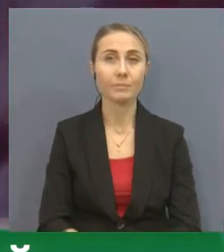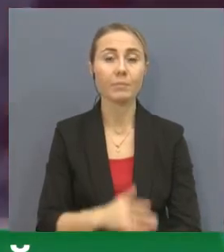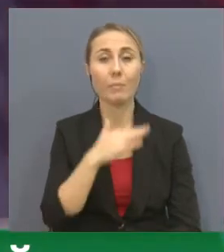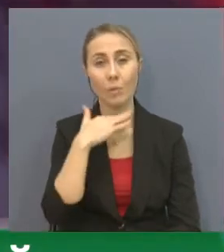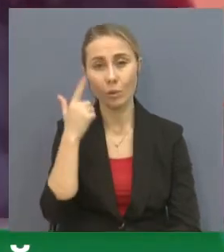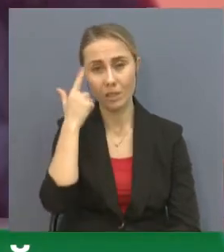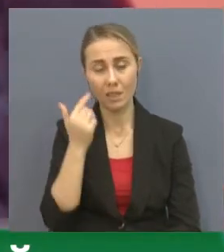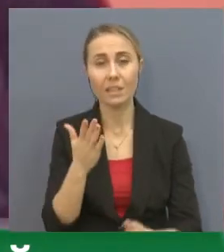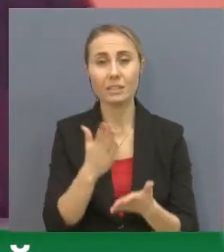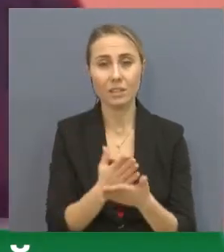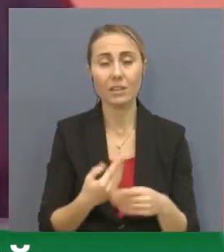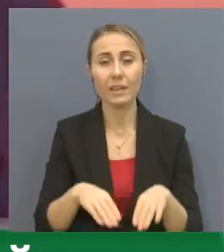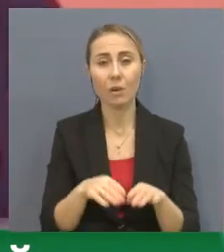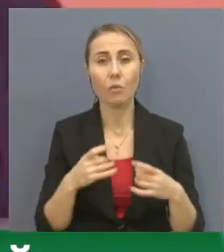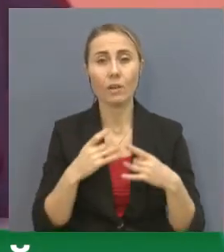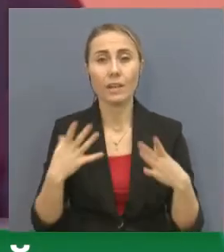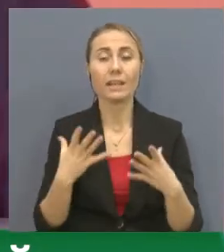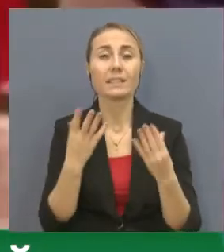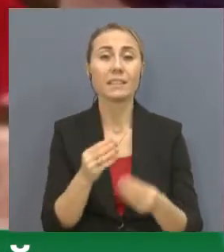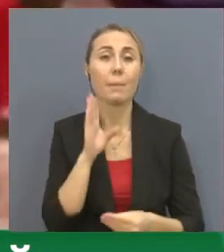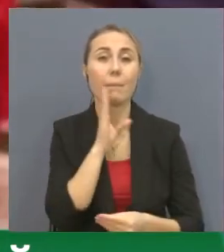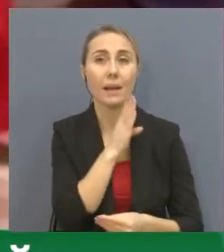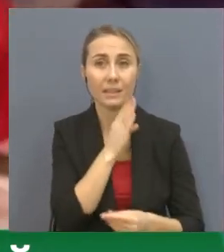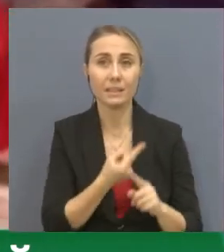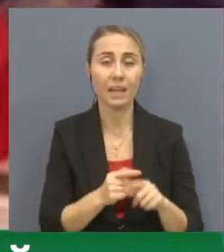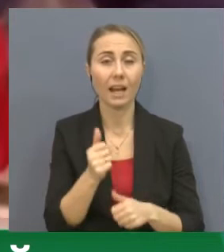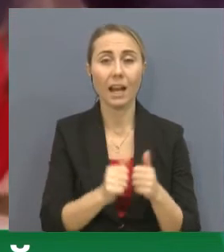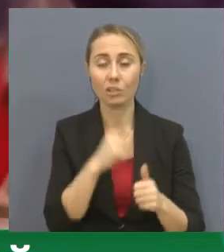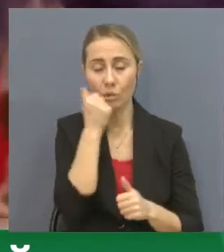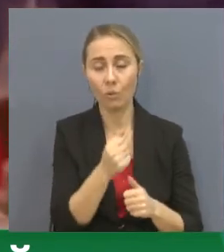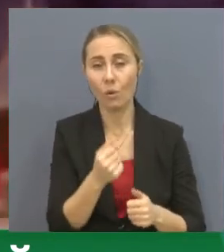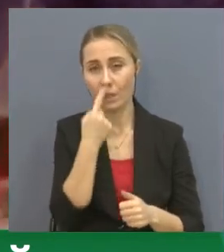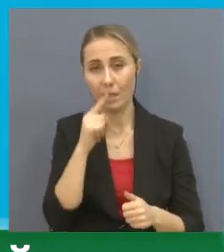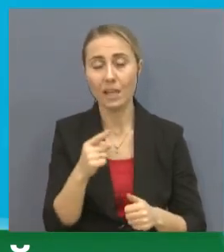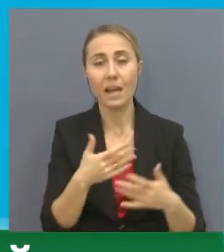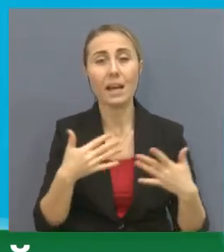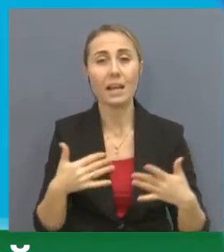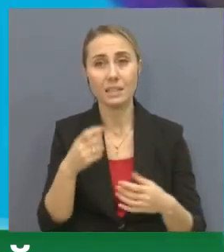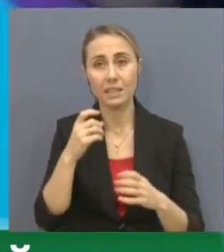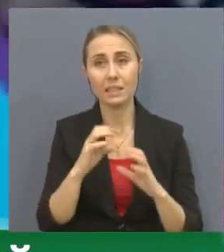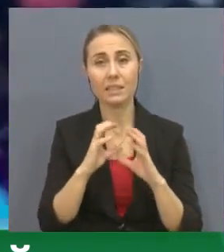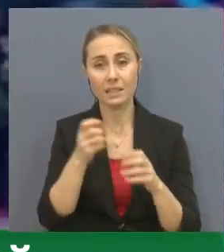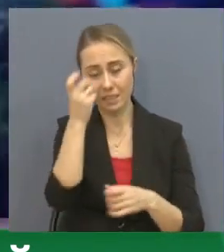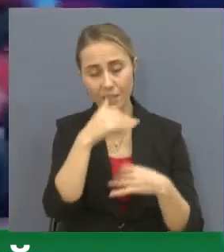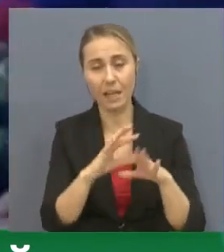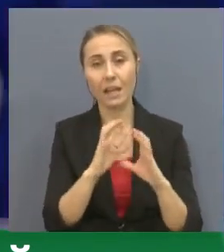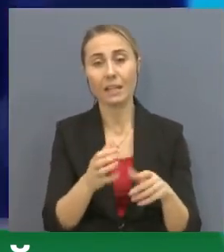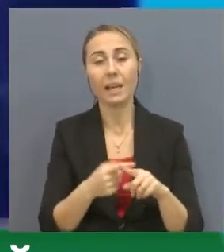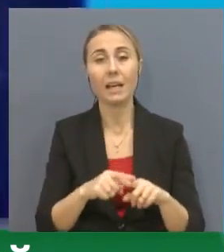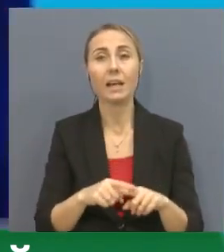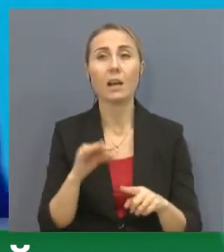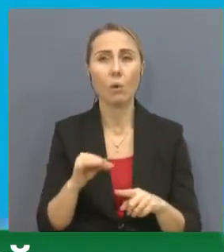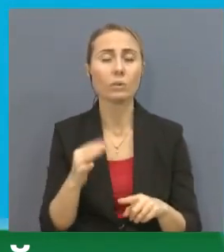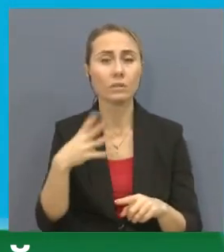знают о существовании такого праздника как день матери который ежегодно отмечается в разных странах мира и он достаточно популярен и